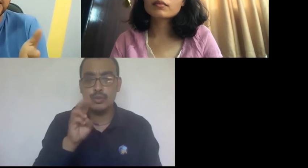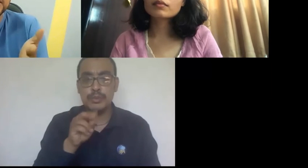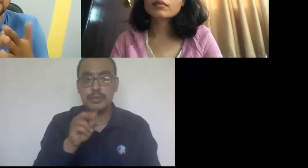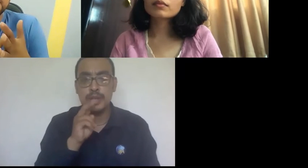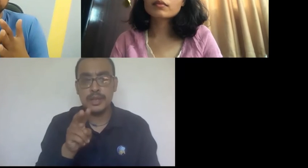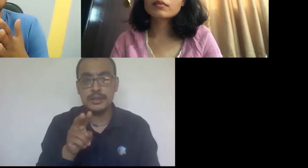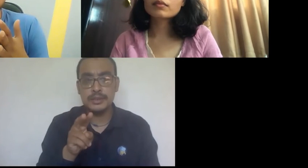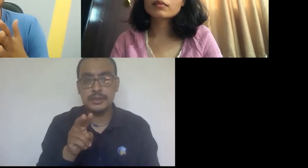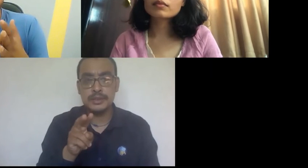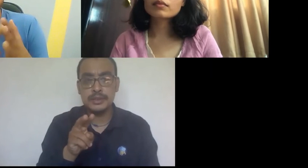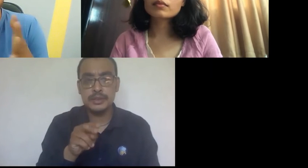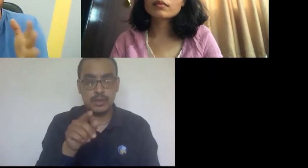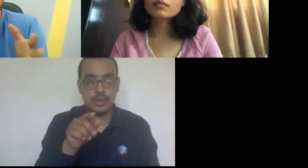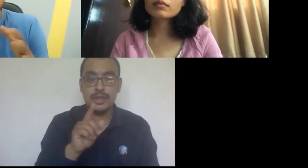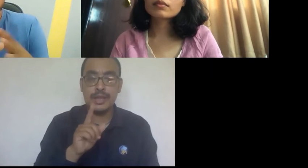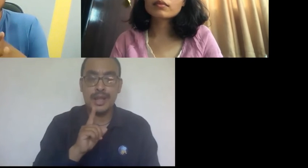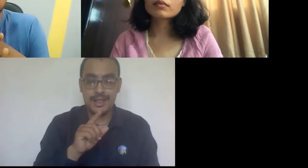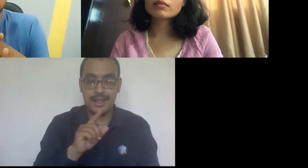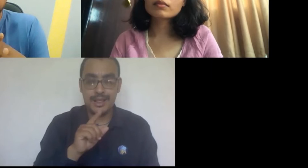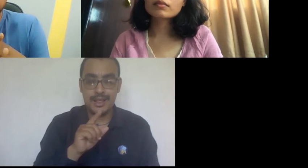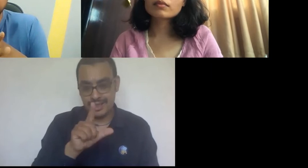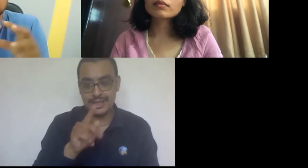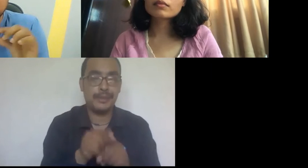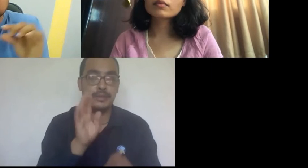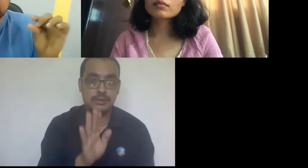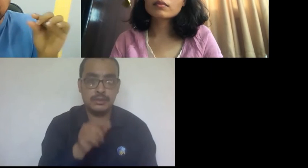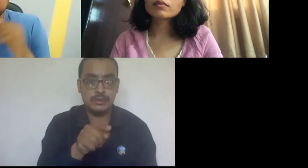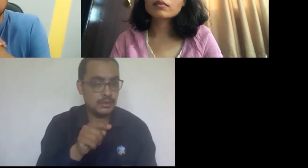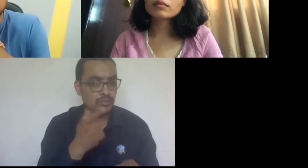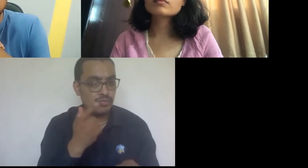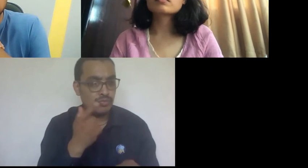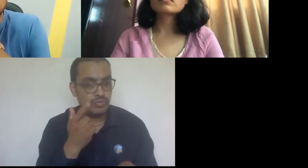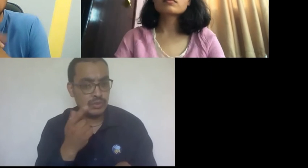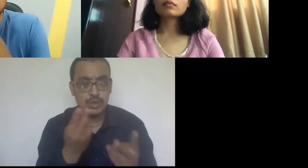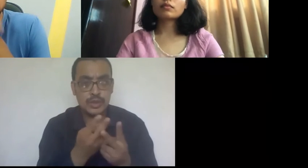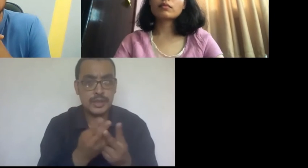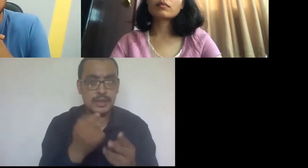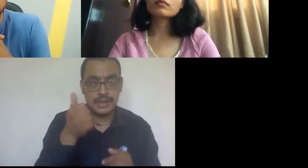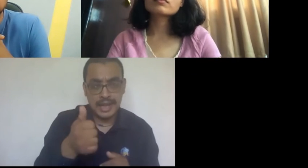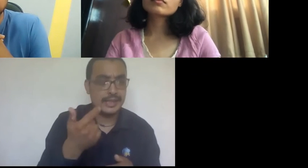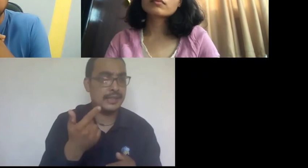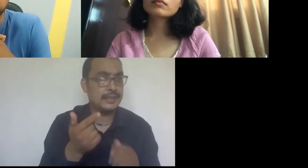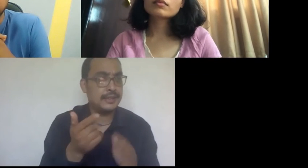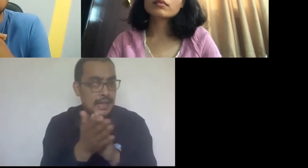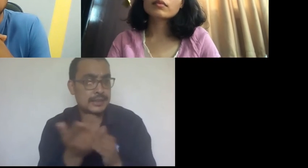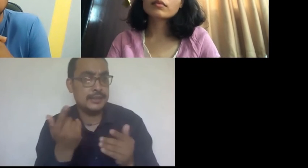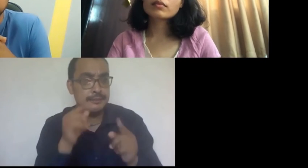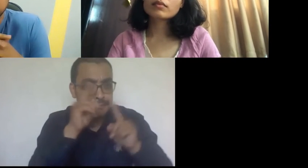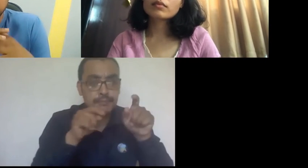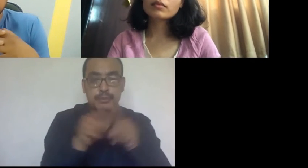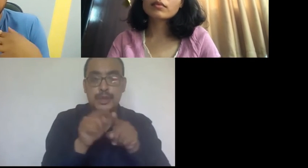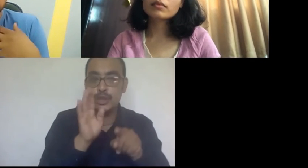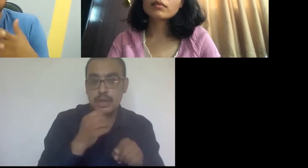डेटमा लिङ्कडिनमा पनि छ त्यो चिज, धेरैवटा प्लेटफर्महरूमा तल रियाक्सन बटन हेर्नुभयो भने त्यसले दुइटा आस्पेक्टलाई विशेष प्रायोरिटी दिइरहेको छ। एउटा